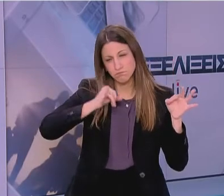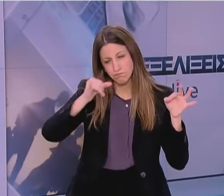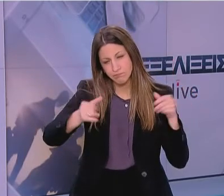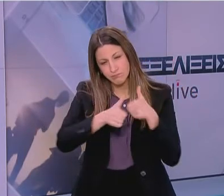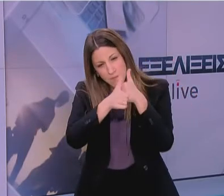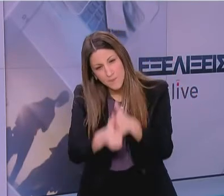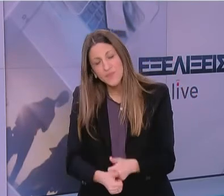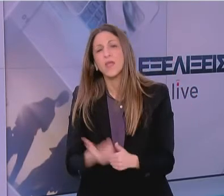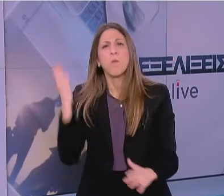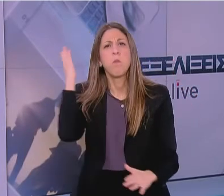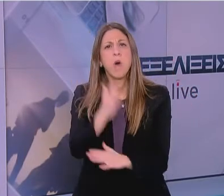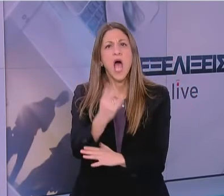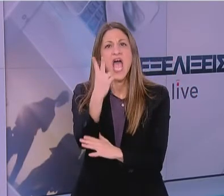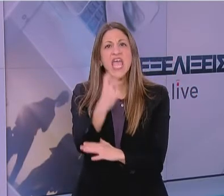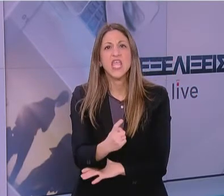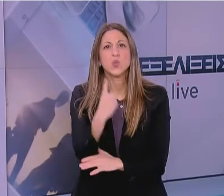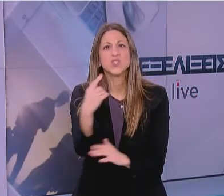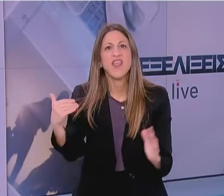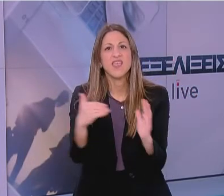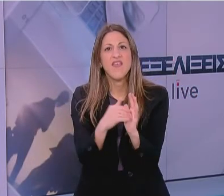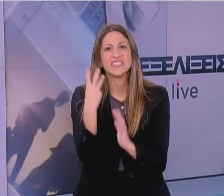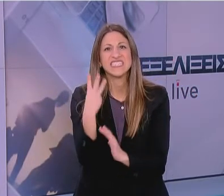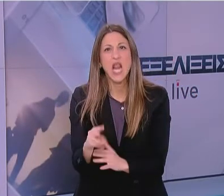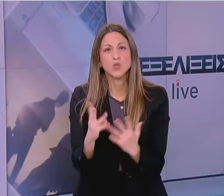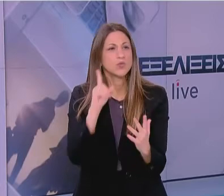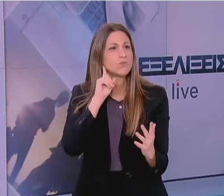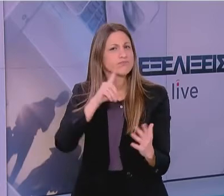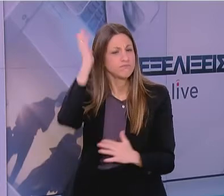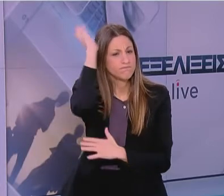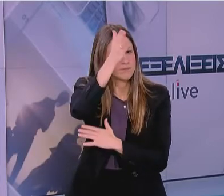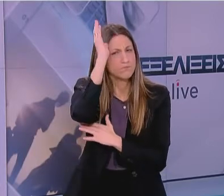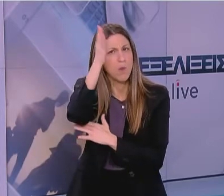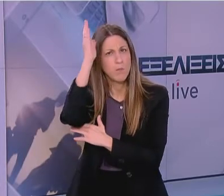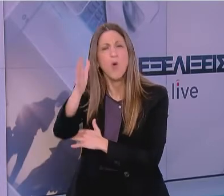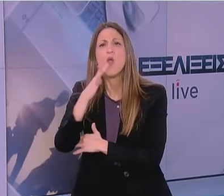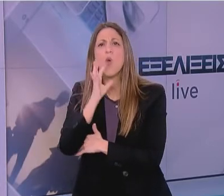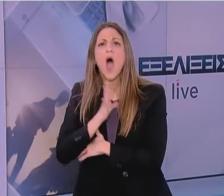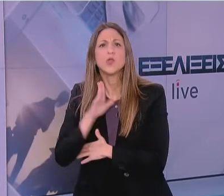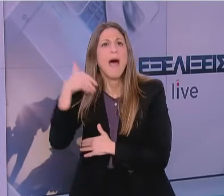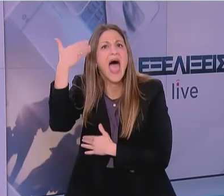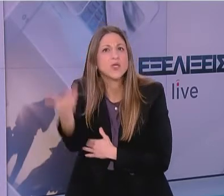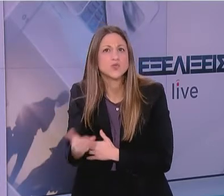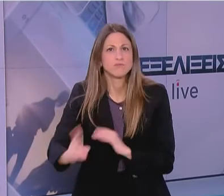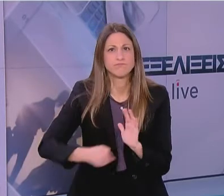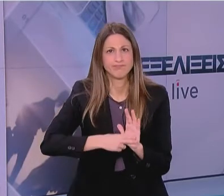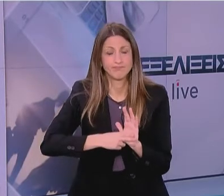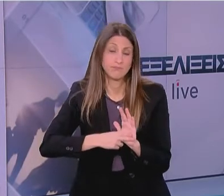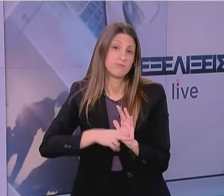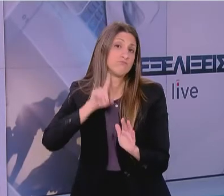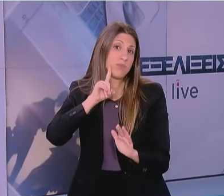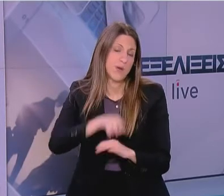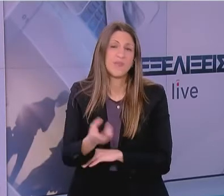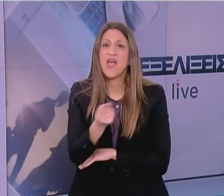επιβληθεί 21.308 πρόστιμα για παραβάσεις σχετικά με τον περιορισμό της κυκλοφορίας πολιτών. Σχετικά με την αναστολή λειτουργίας